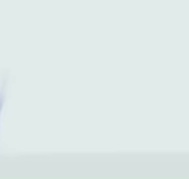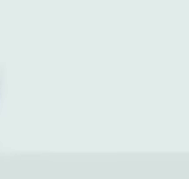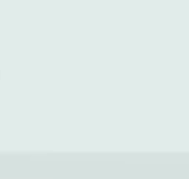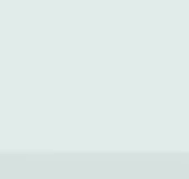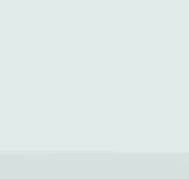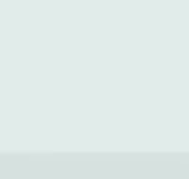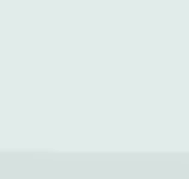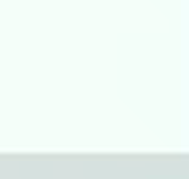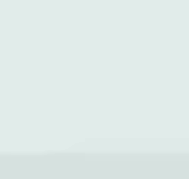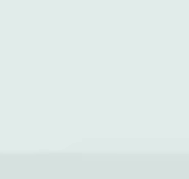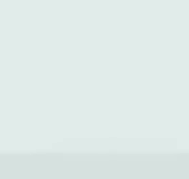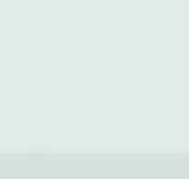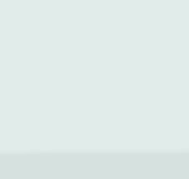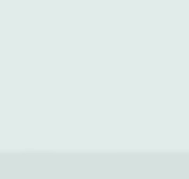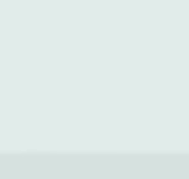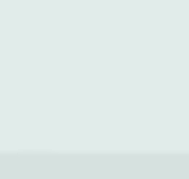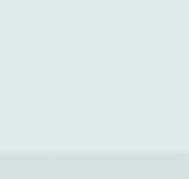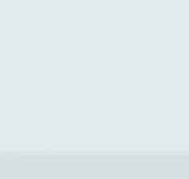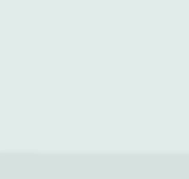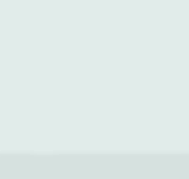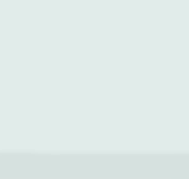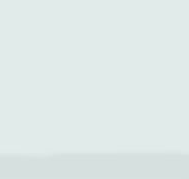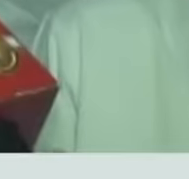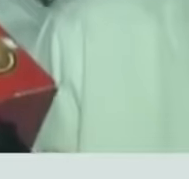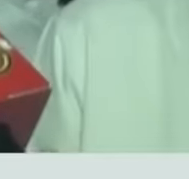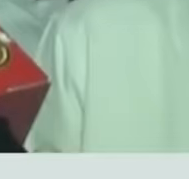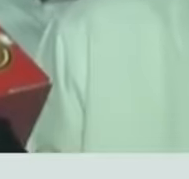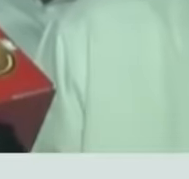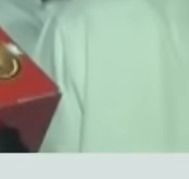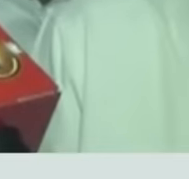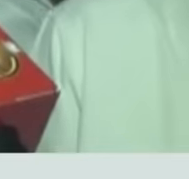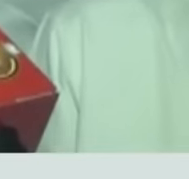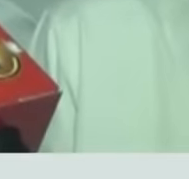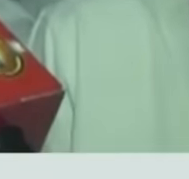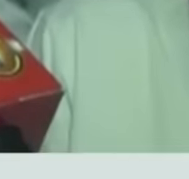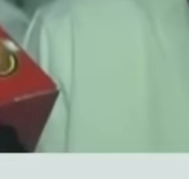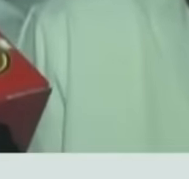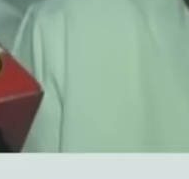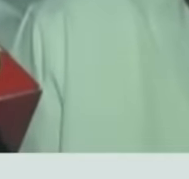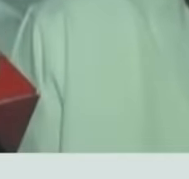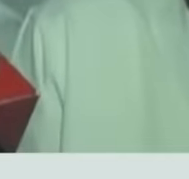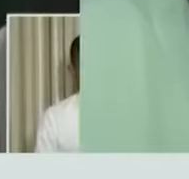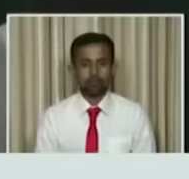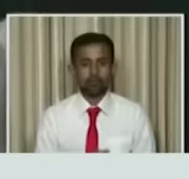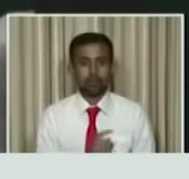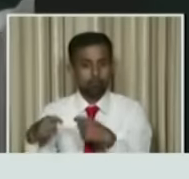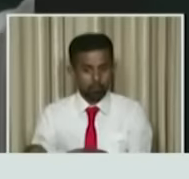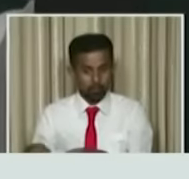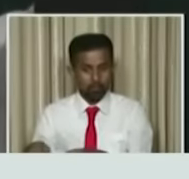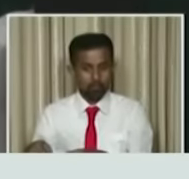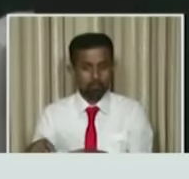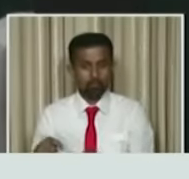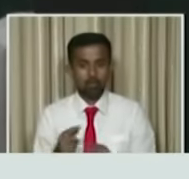තීන්දුව අපි කවුරු කරන්න ඕන අපිට බෑ අධිකරණයට විරුද්ධව යන්න අදහස ඒකම පිළිගන්නේ නෑ